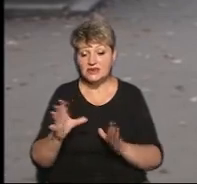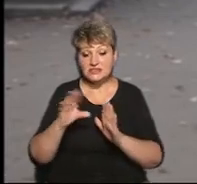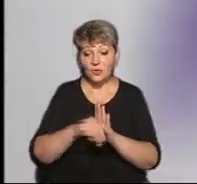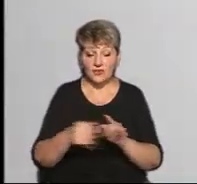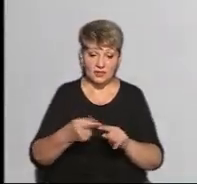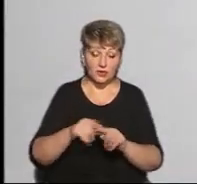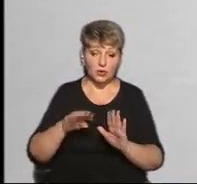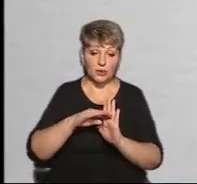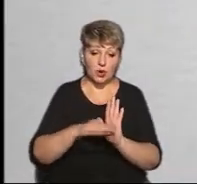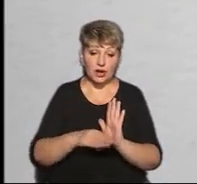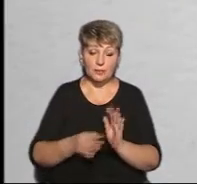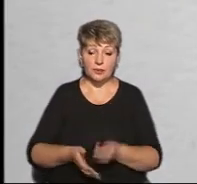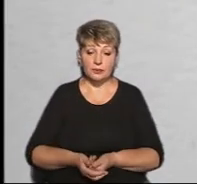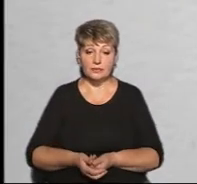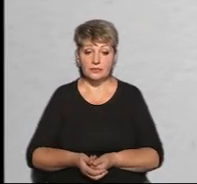програму?